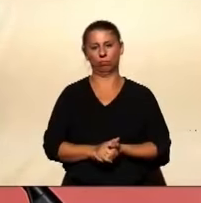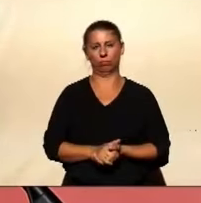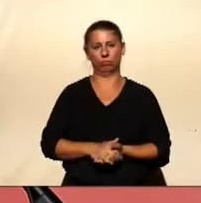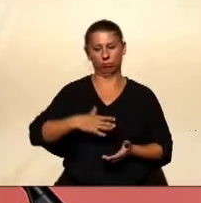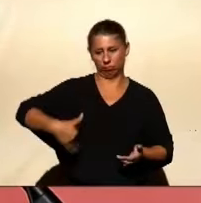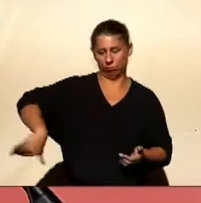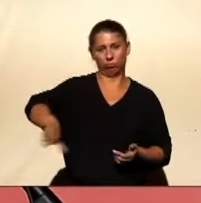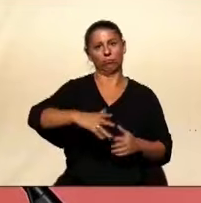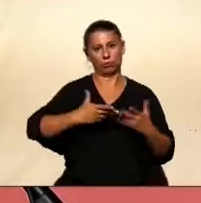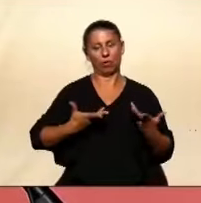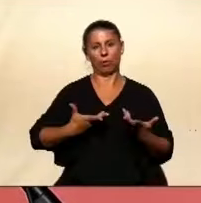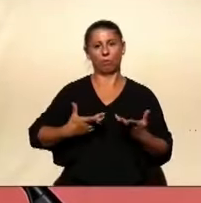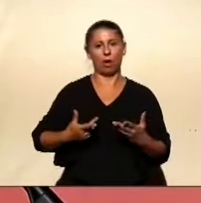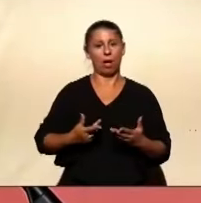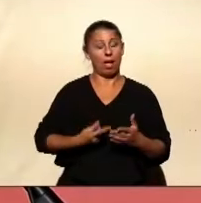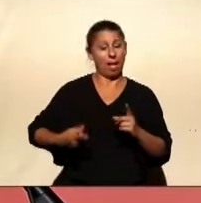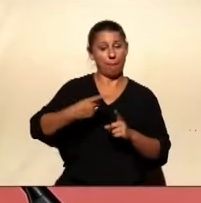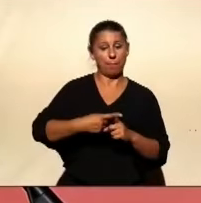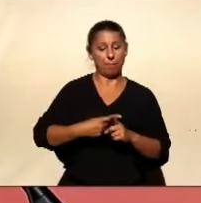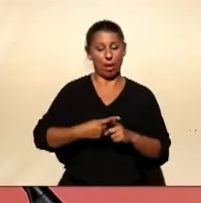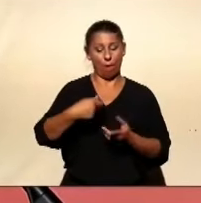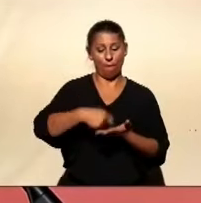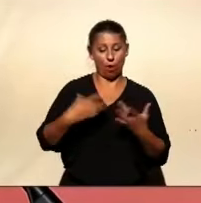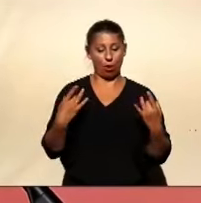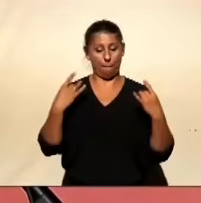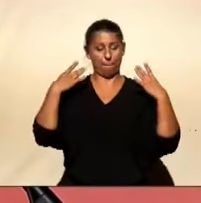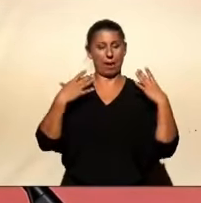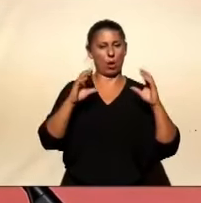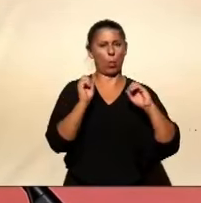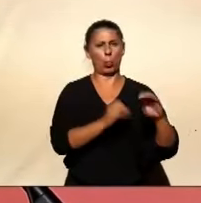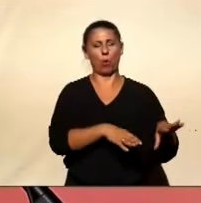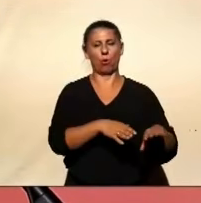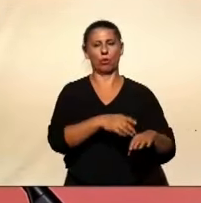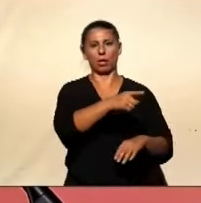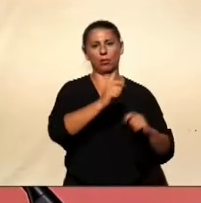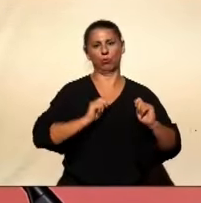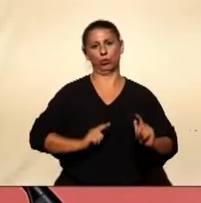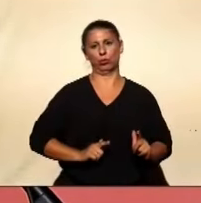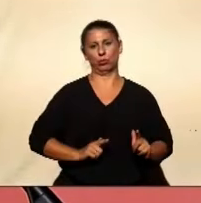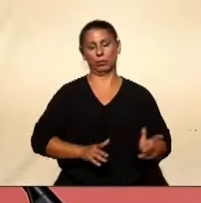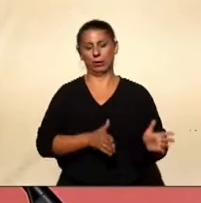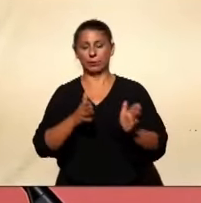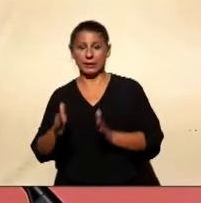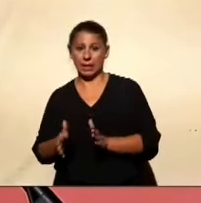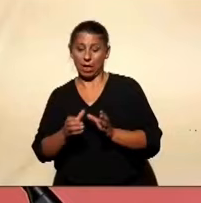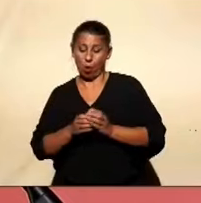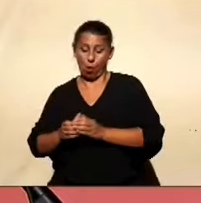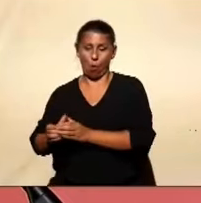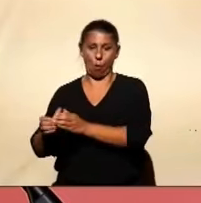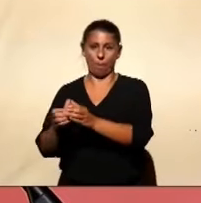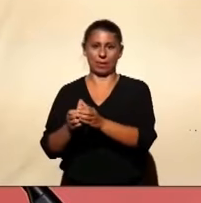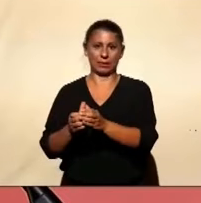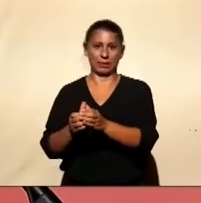επιπλέον φοροαπαλλαγές και δωράκια για τους ίδιους. Από την άλλη, τα κόμματα